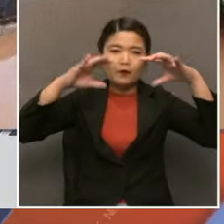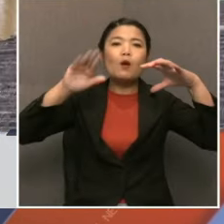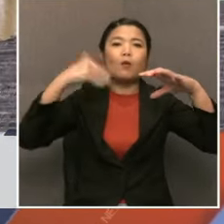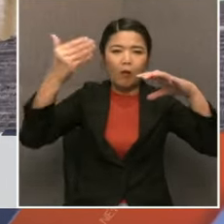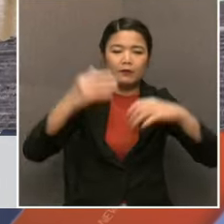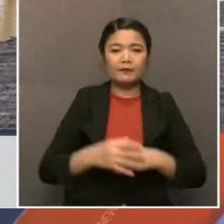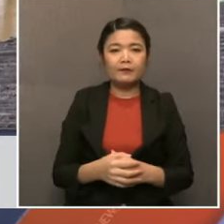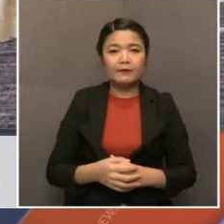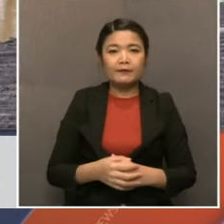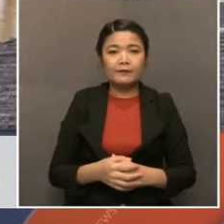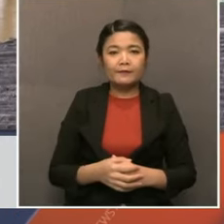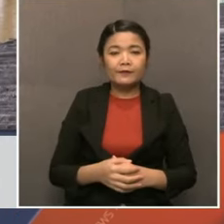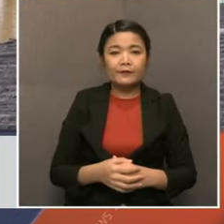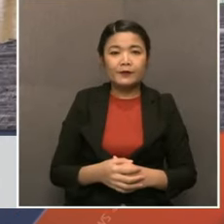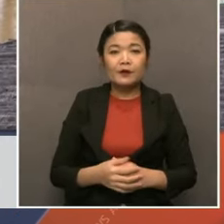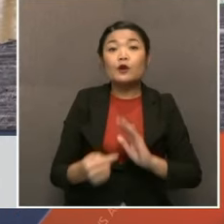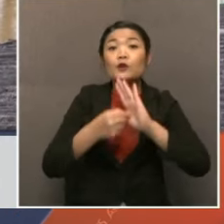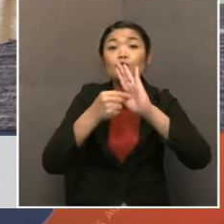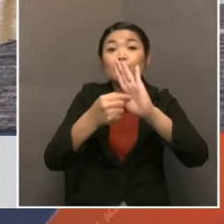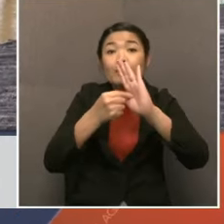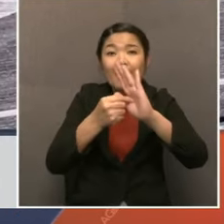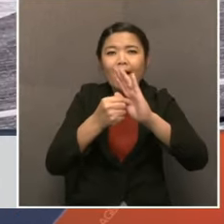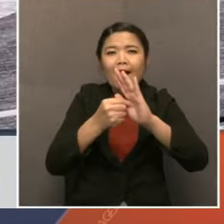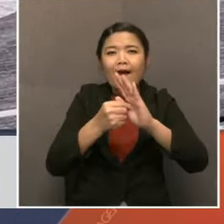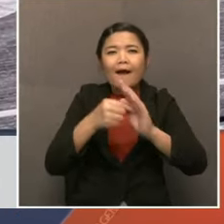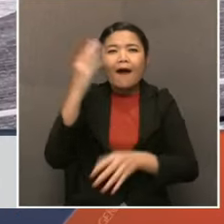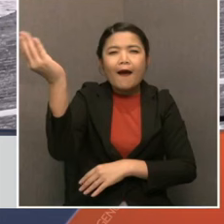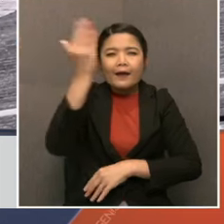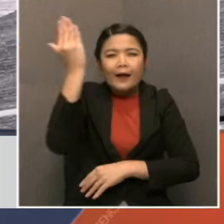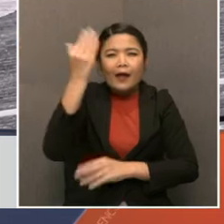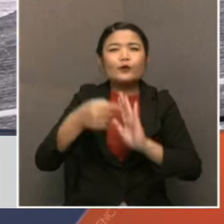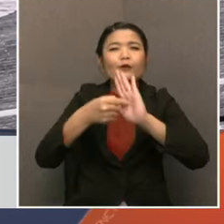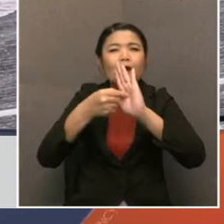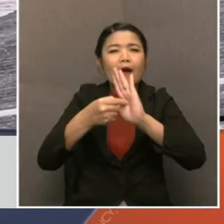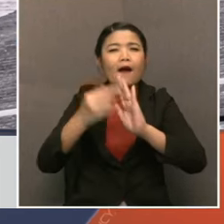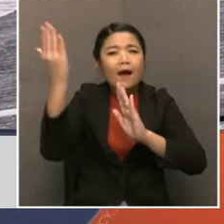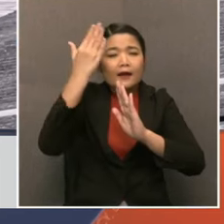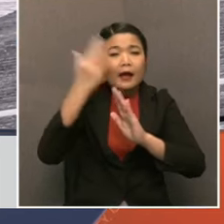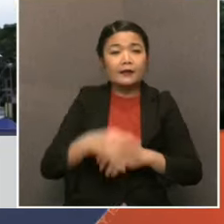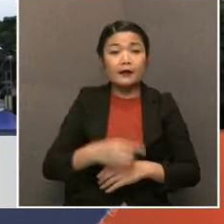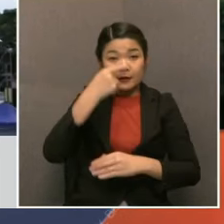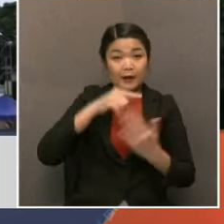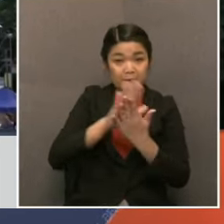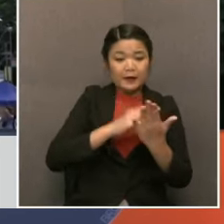จากผรสCI มี เยอะ is a haถ้ท่ค d Sort